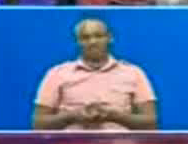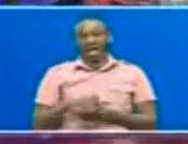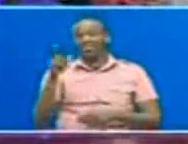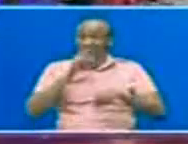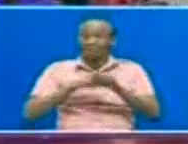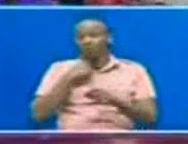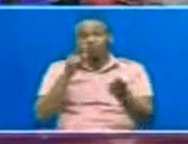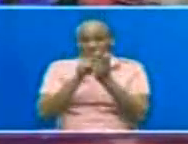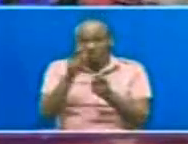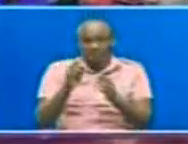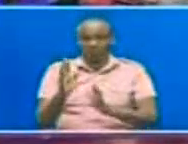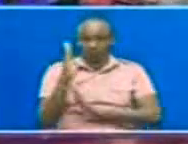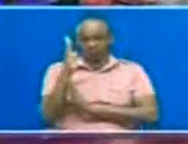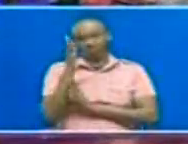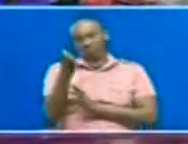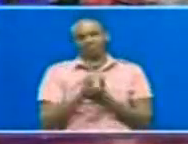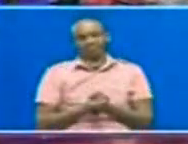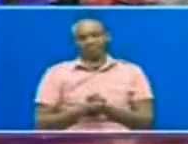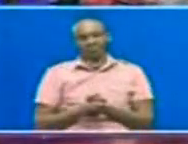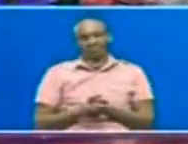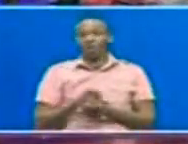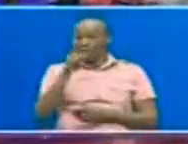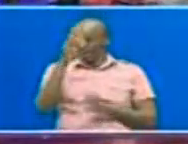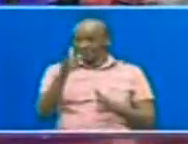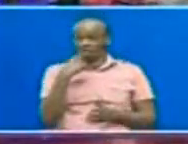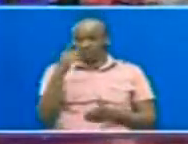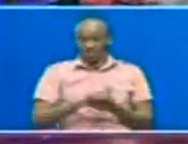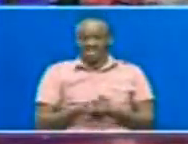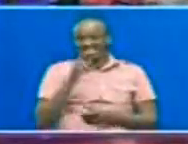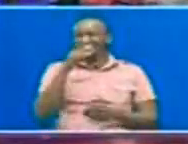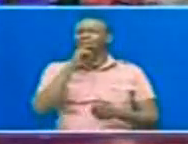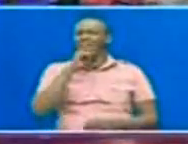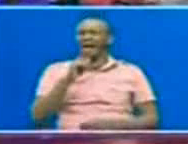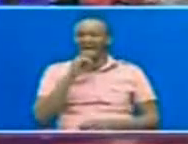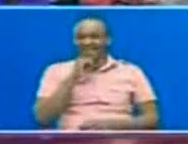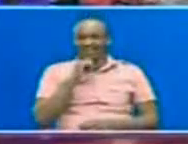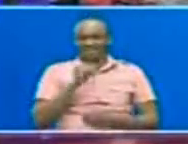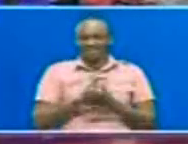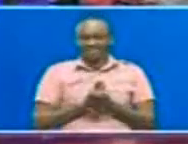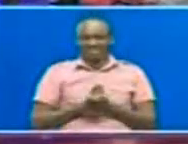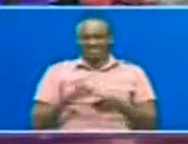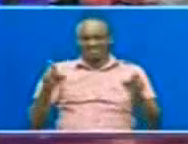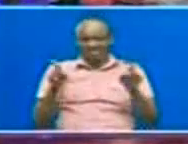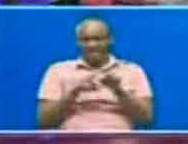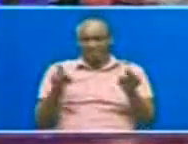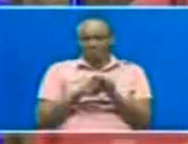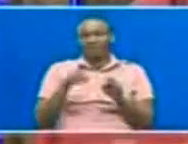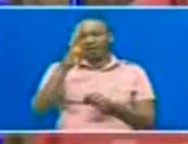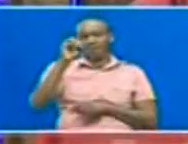kumuona watu wamekaa na yeye. Joe, let me end with this. Samuel Kiburi Thugwa has said, this man is a lookalike to Kenneth Matiba.